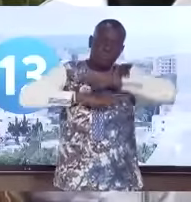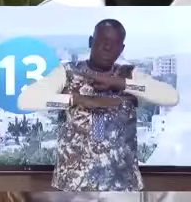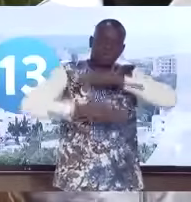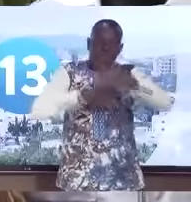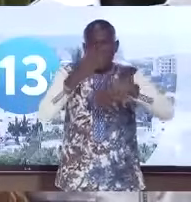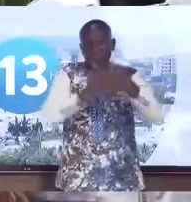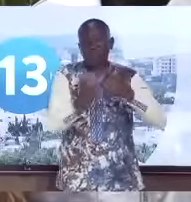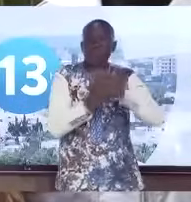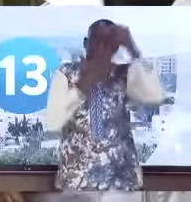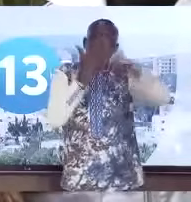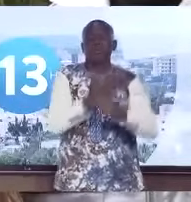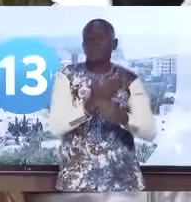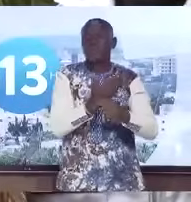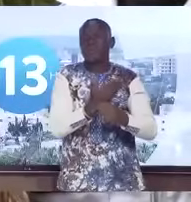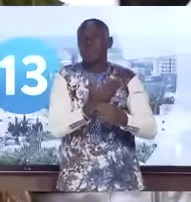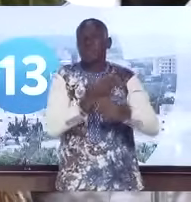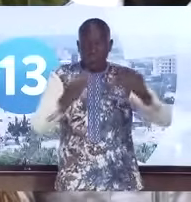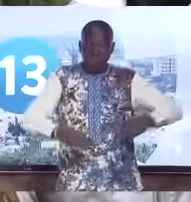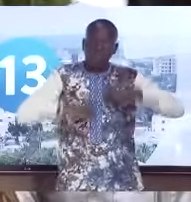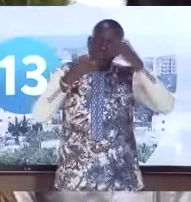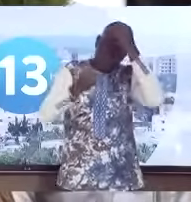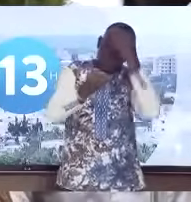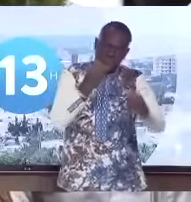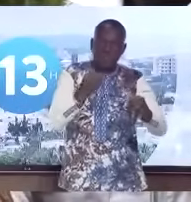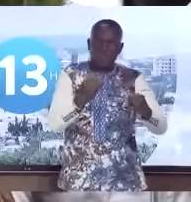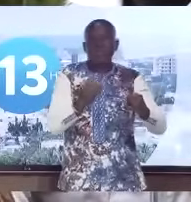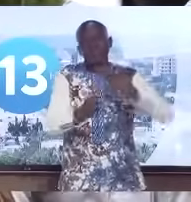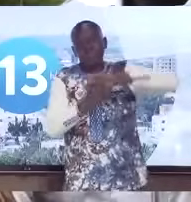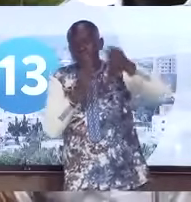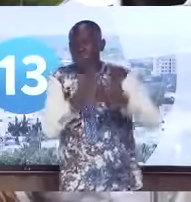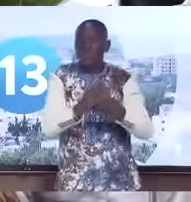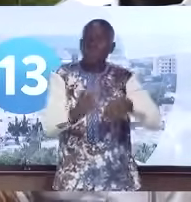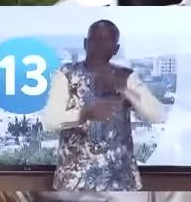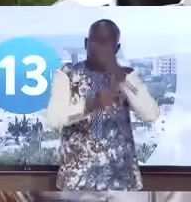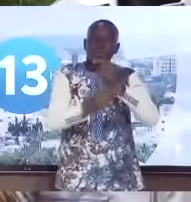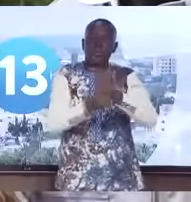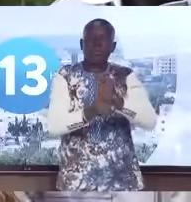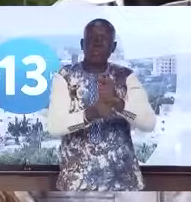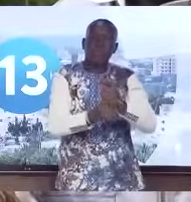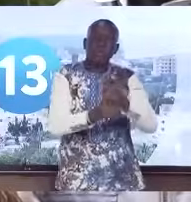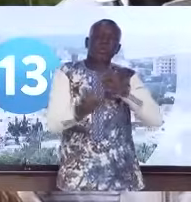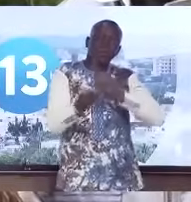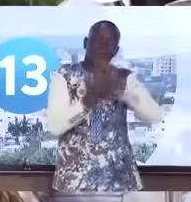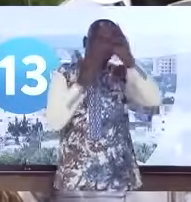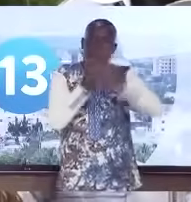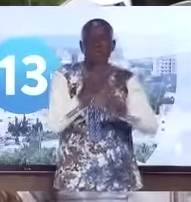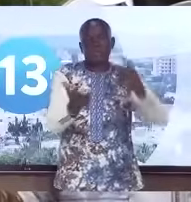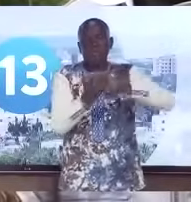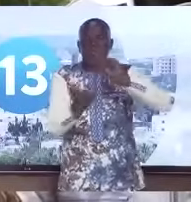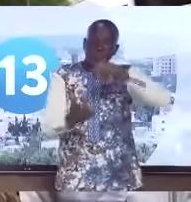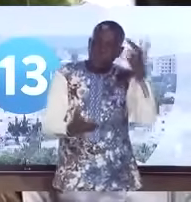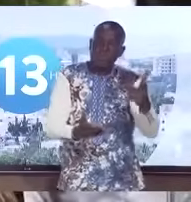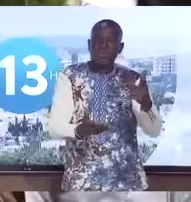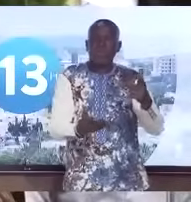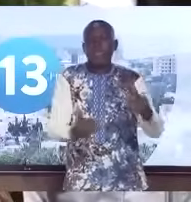projets en tout cas, ont été validés pour ce qui est de leur rapport d'activité au 31 décembre 2023. Et également